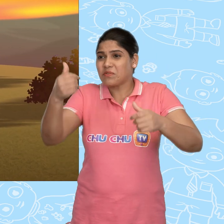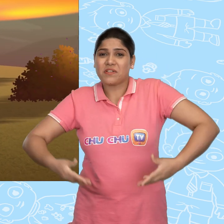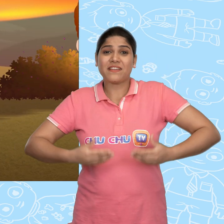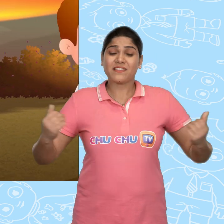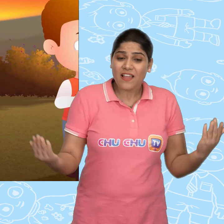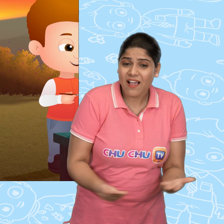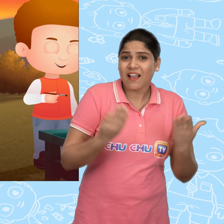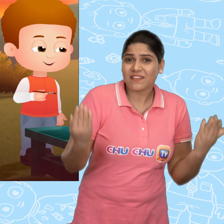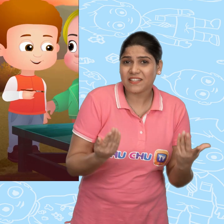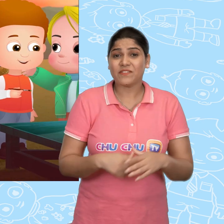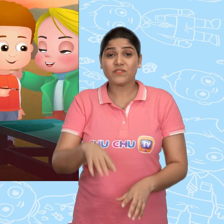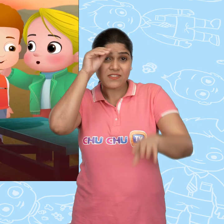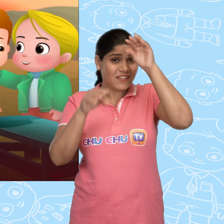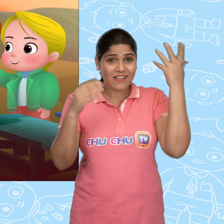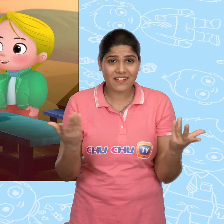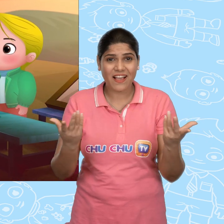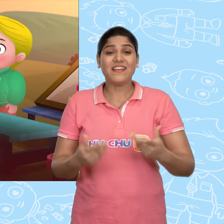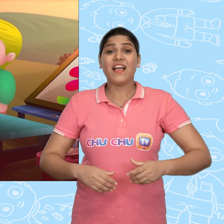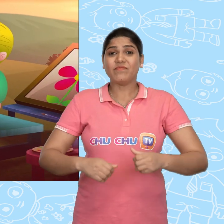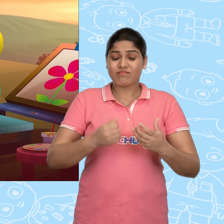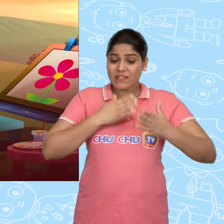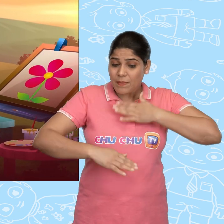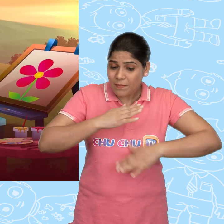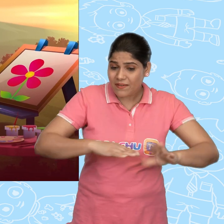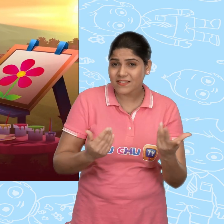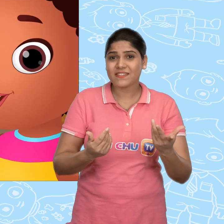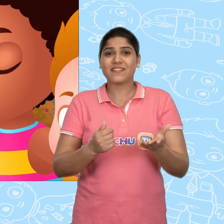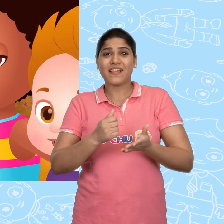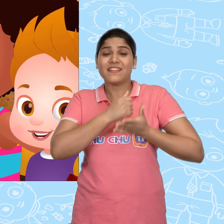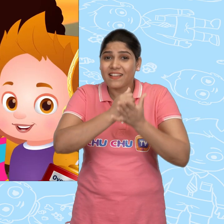हिम्मत बढ़ाकर। उसने सीखा कि धीरज